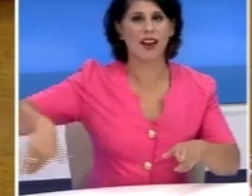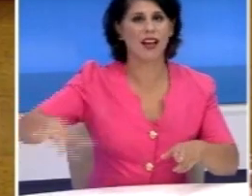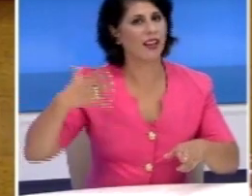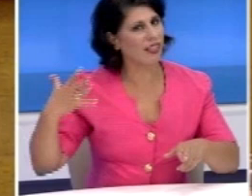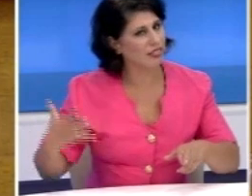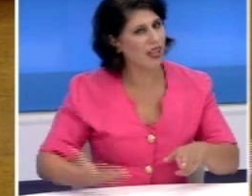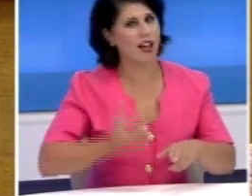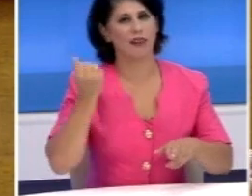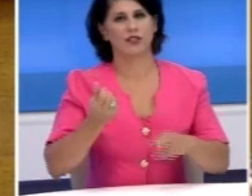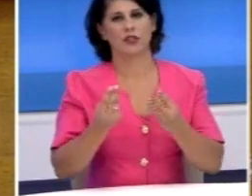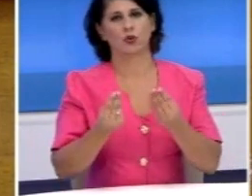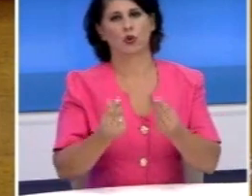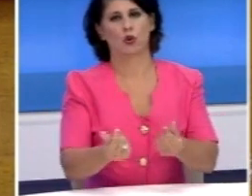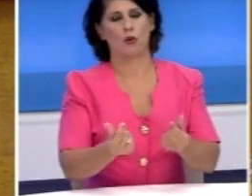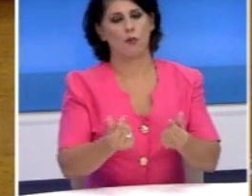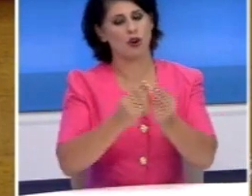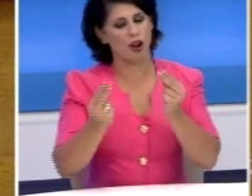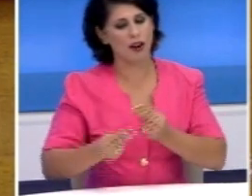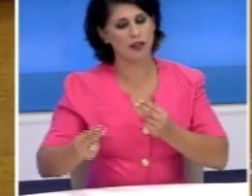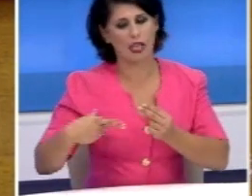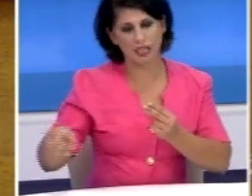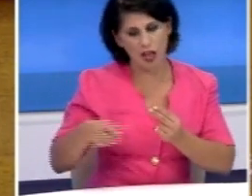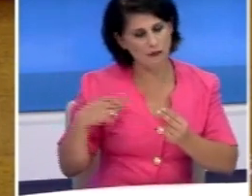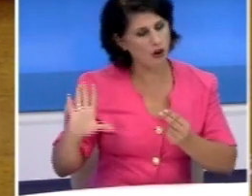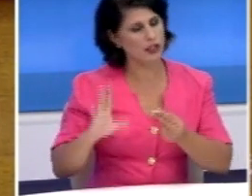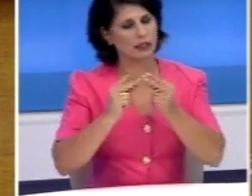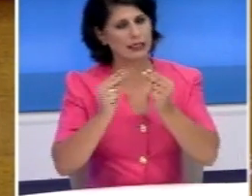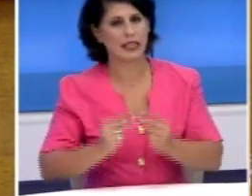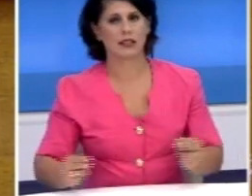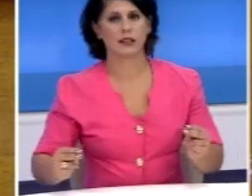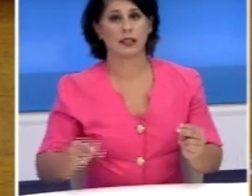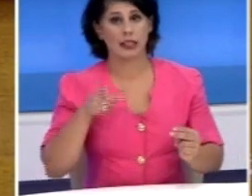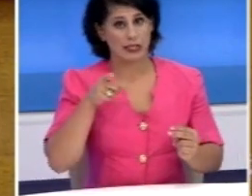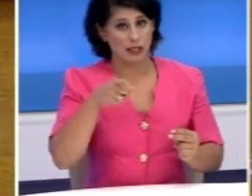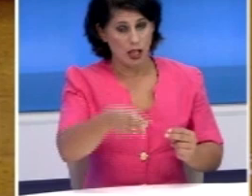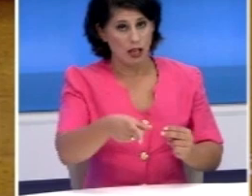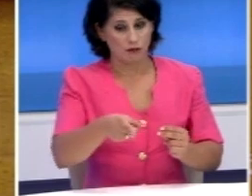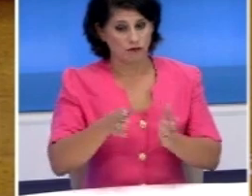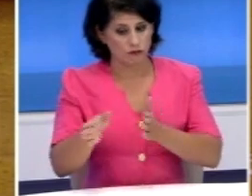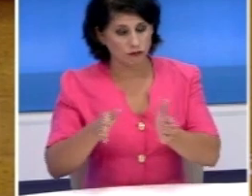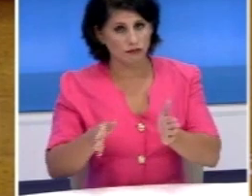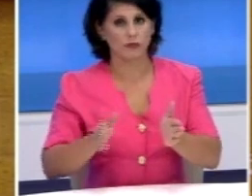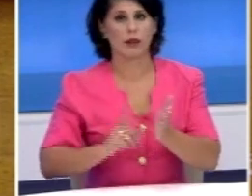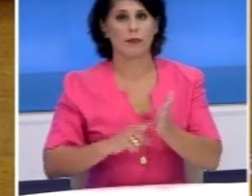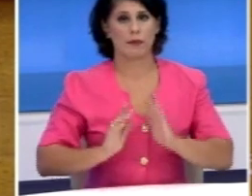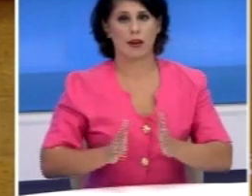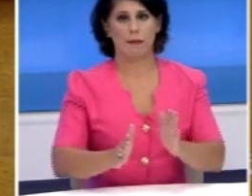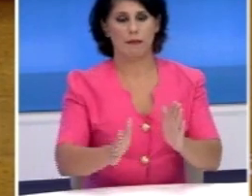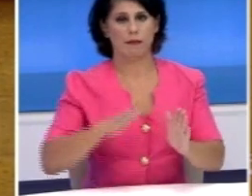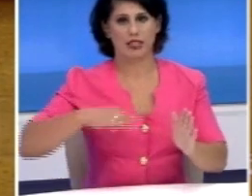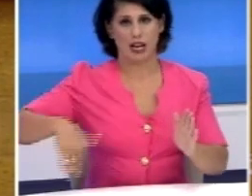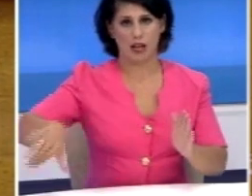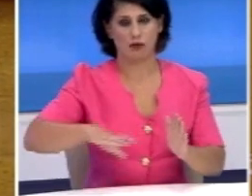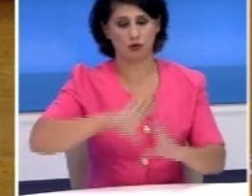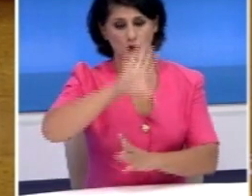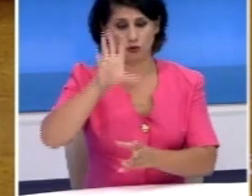τον τρόπο να λύσουν και τις όποιες διαφορές παρουσιάζονται. Προς τα εκεί λοιπόν πρέπει να πάμε σαν λαός,